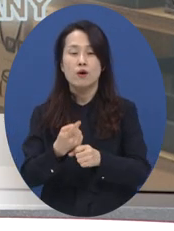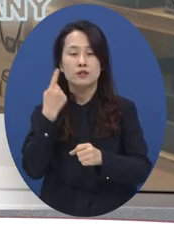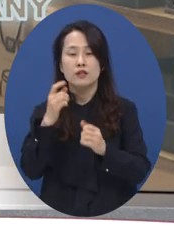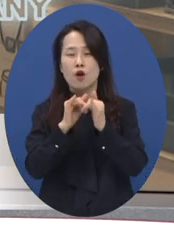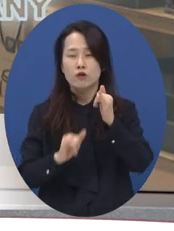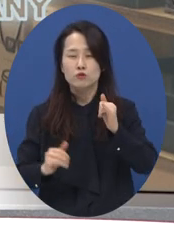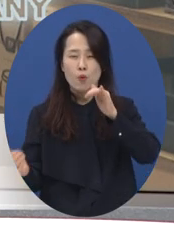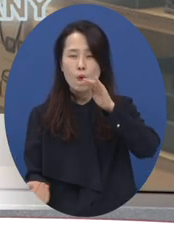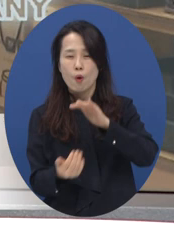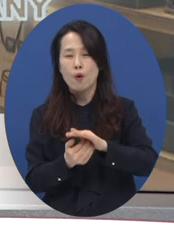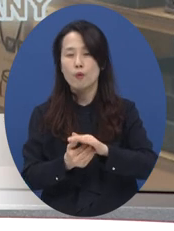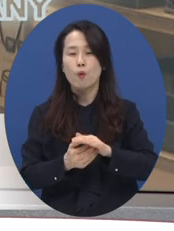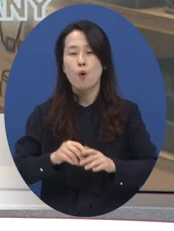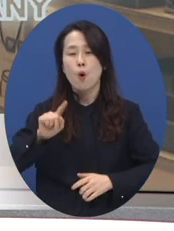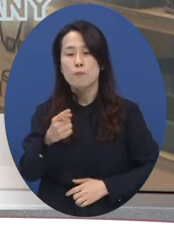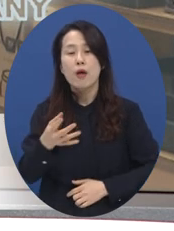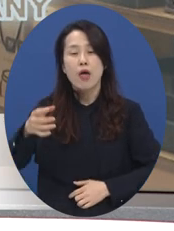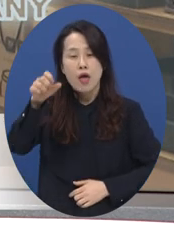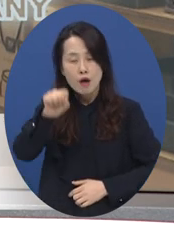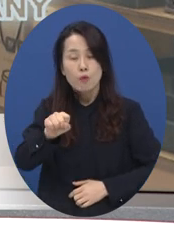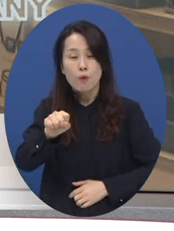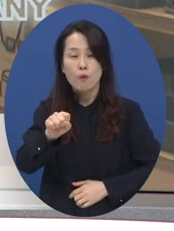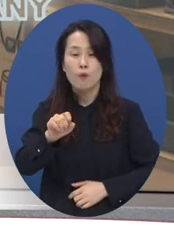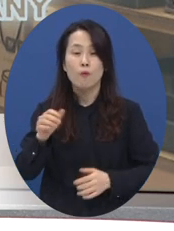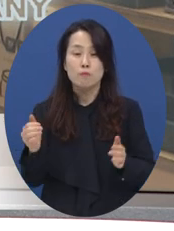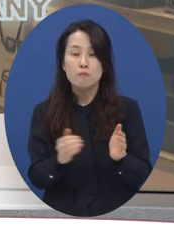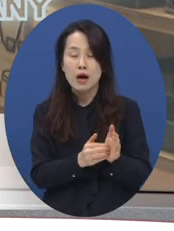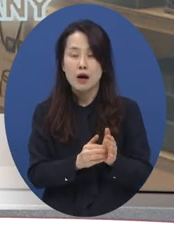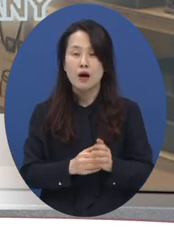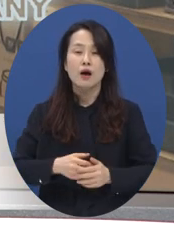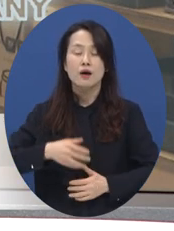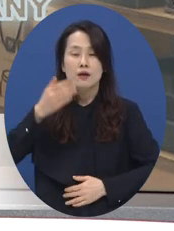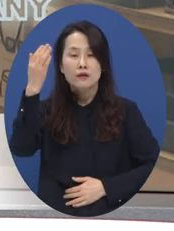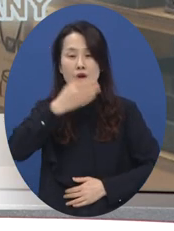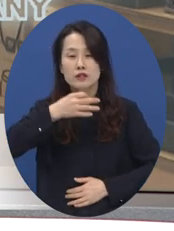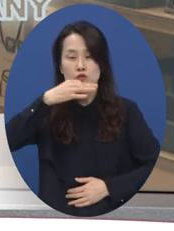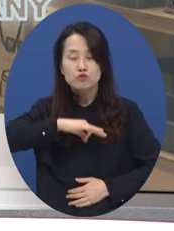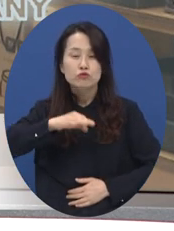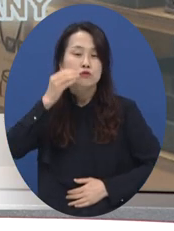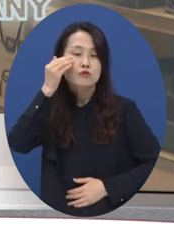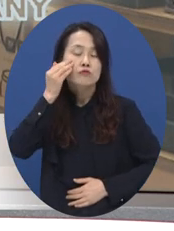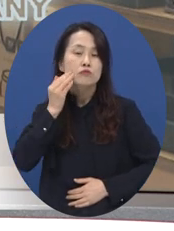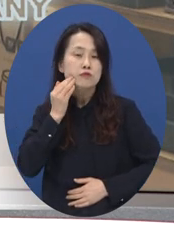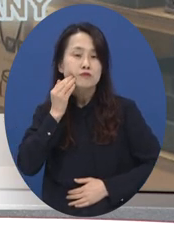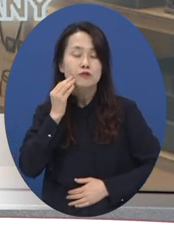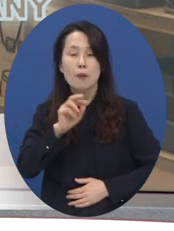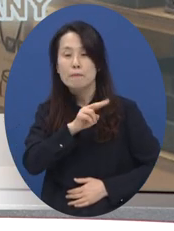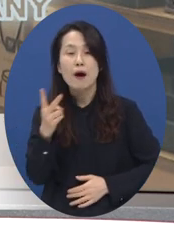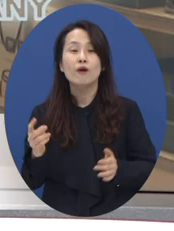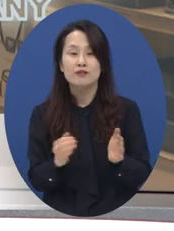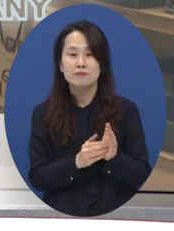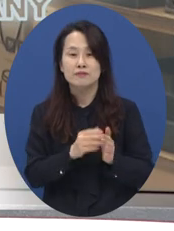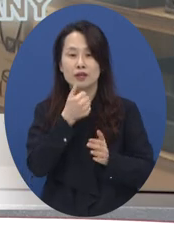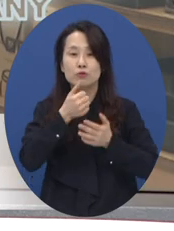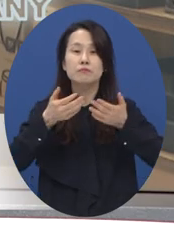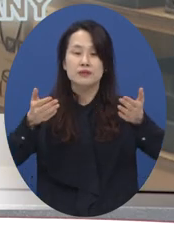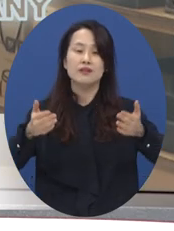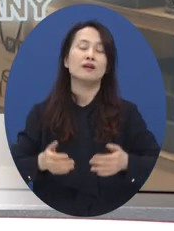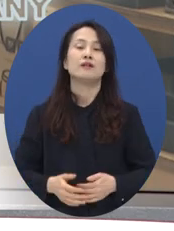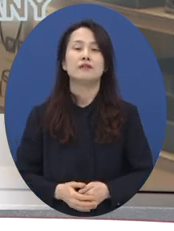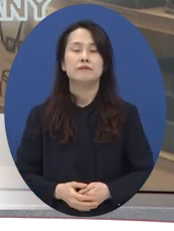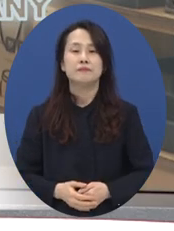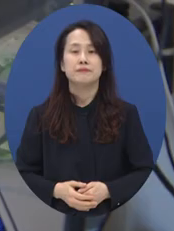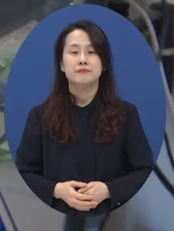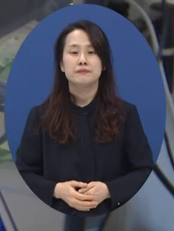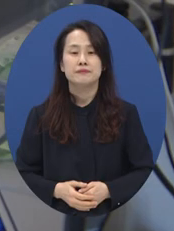달성했습니다 매출액 100억 원을 기록해 순손실이 처음으로 흑자로 돌아섰습니다 구형 3 기자가 취재했습니다